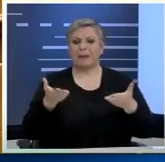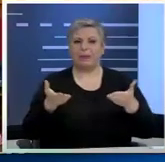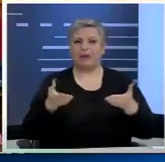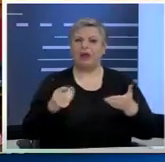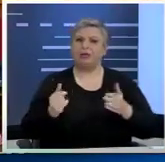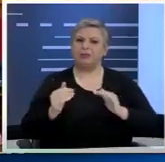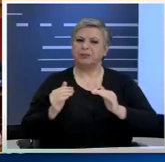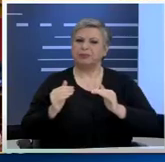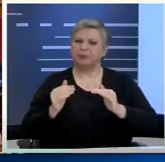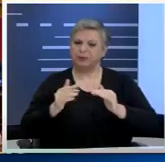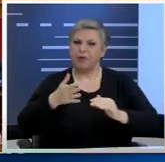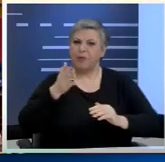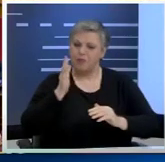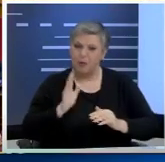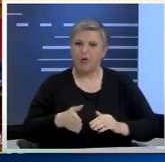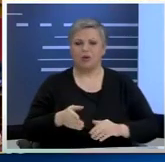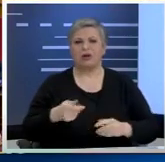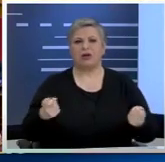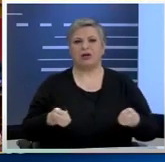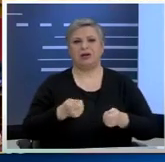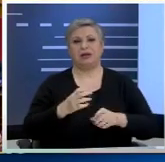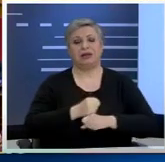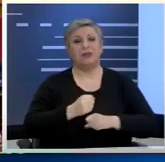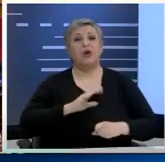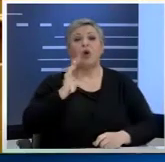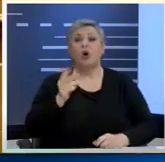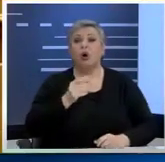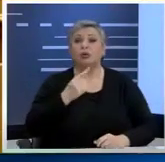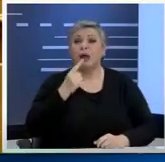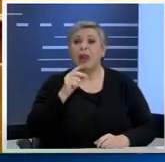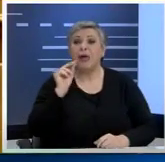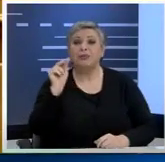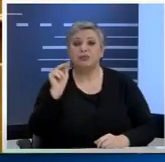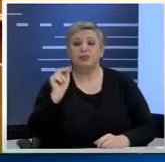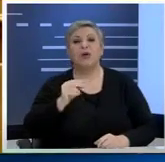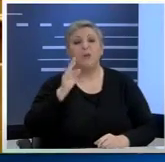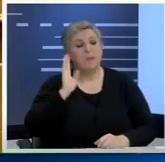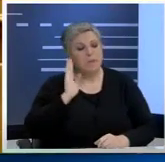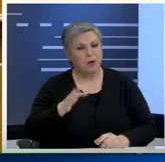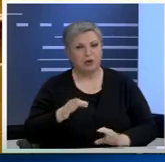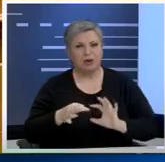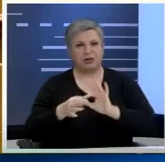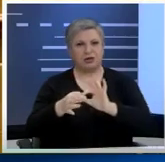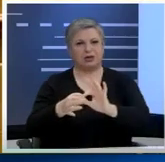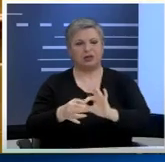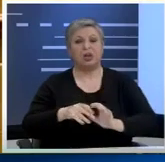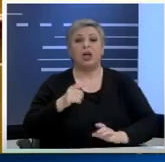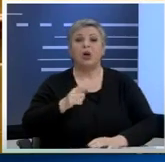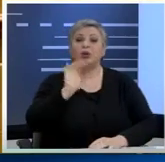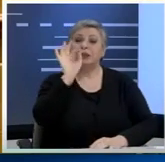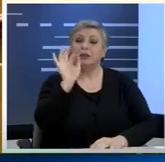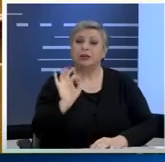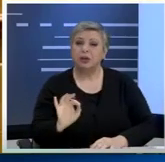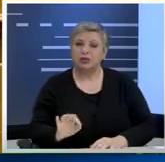και διατηρήσιμο, πως μπορεί να τηρεί τις δεσμεύσεις της και να είναι συνεπής στην τήρηση των στόχων